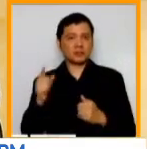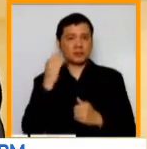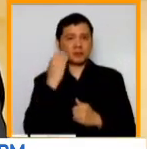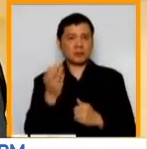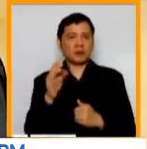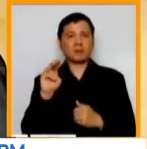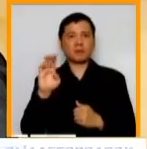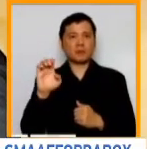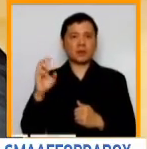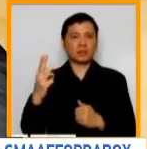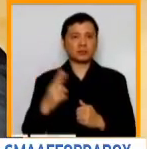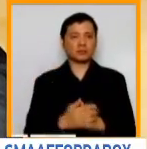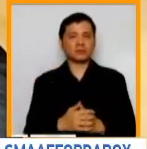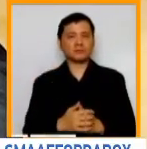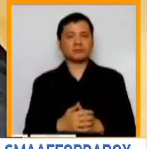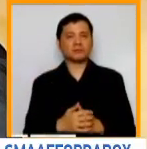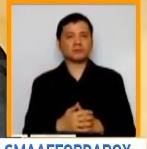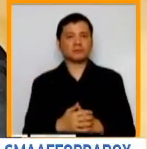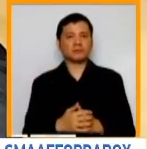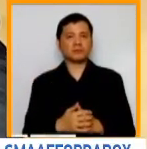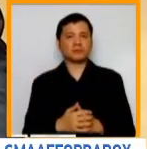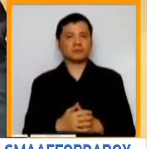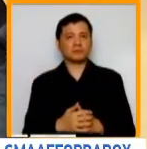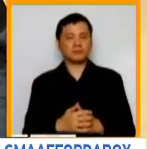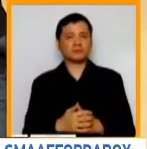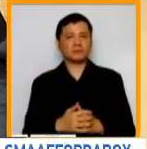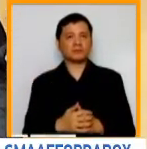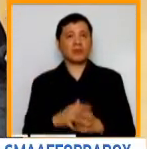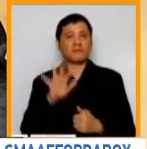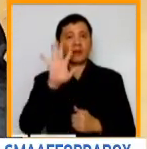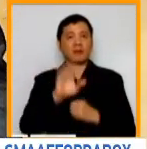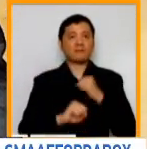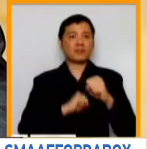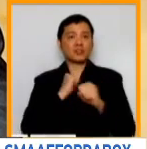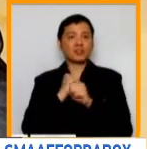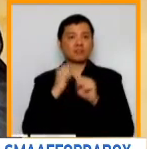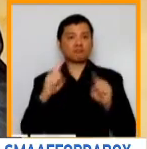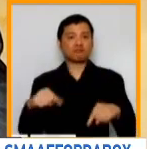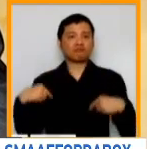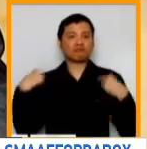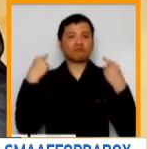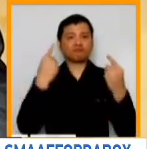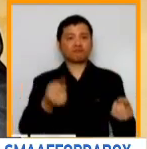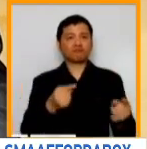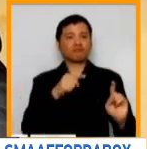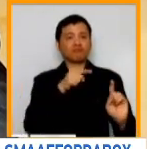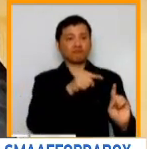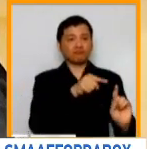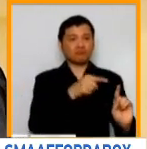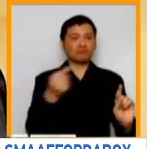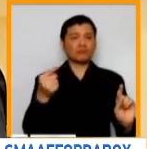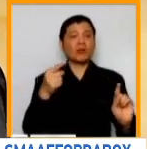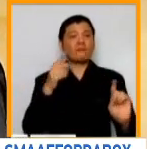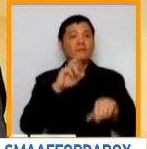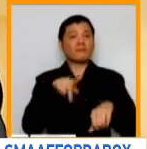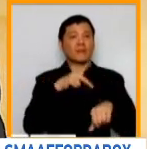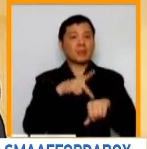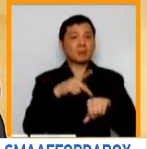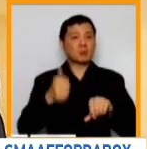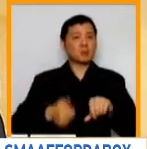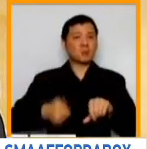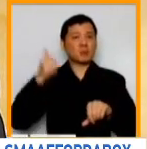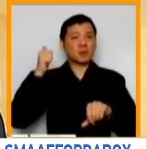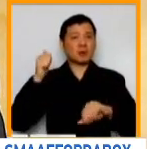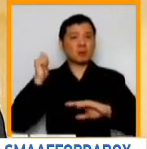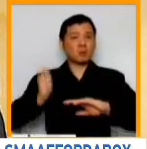Eksaktong 5 taon na mula nang manalo ang Pilipinas laban sa China sa arbitral tribunal kaugnay sa West Philippine Sea. Pero nagpapatuloy umano